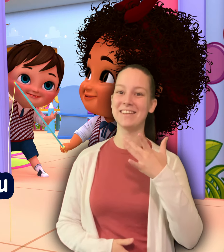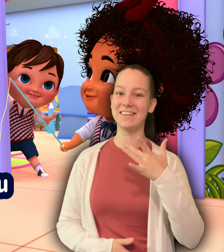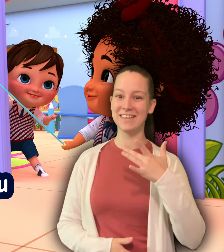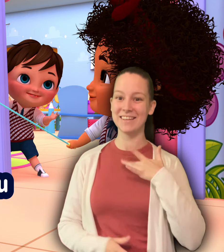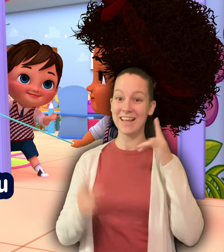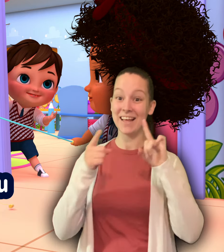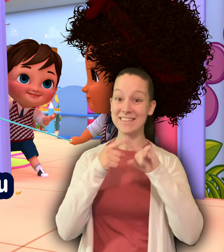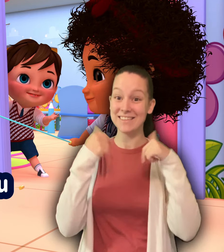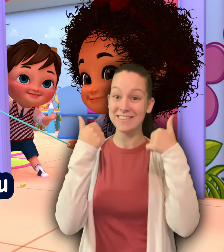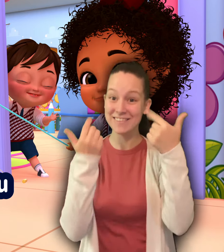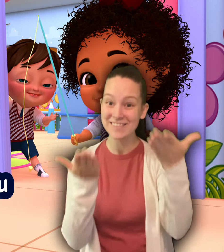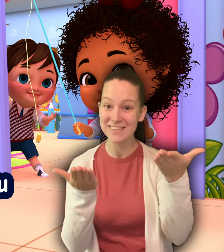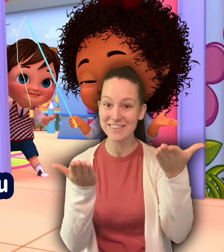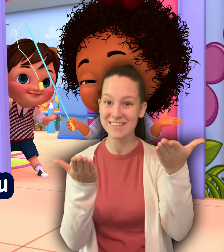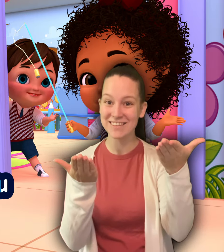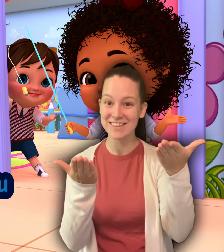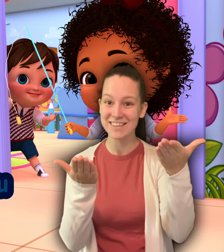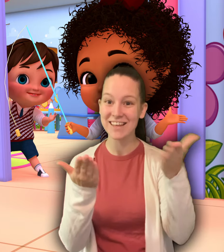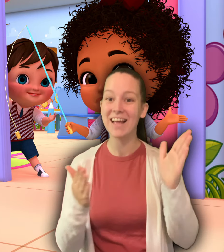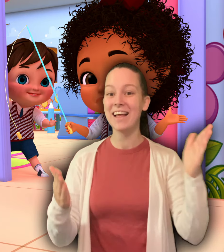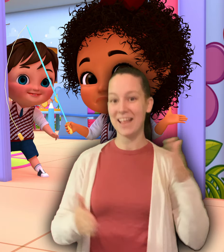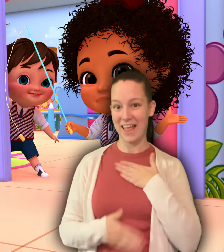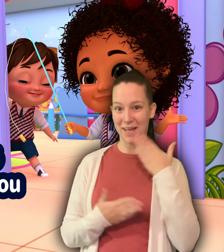誕生日おめでとう